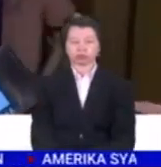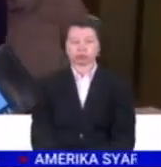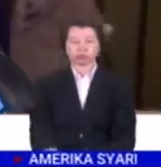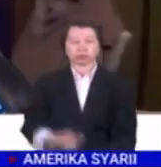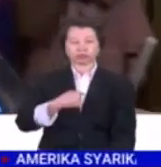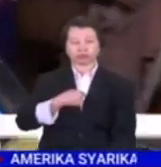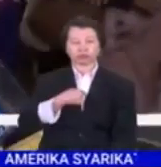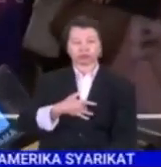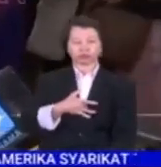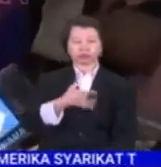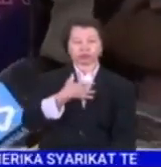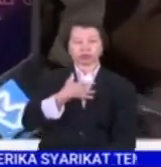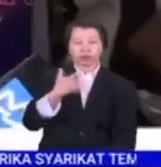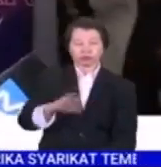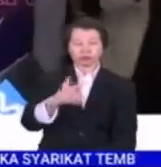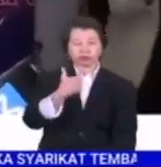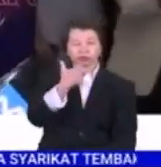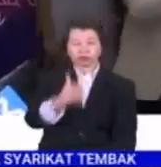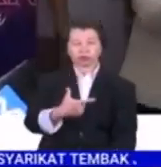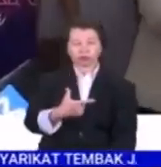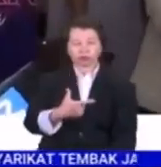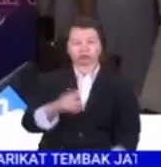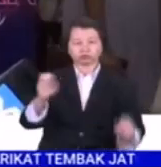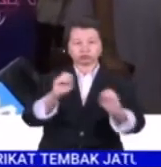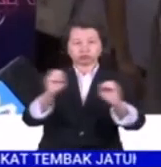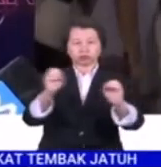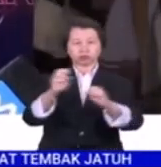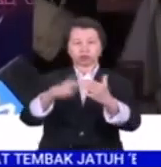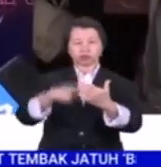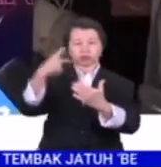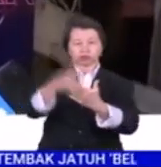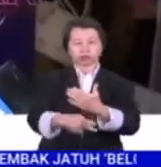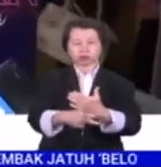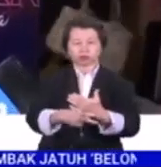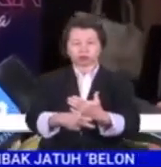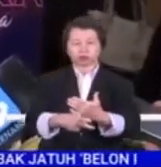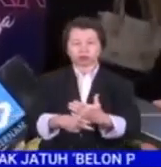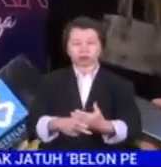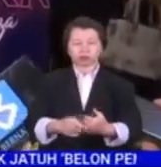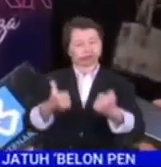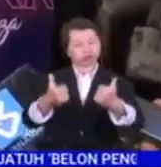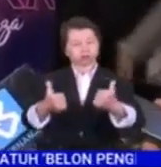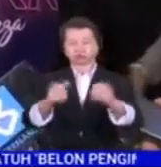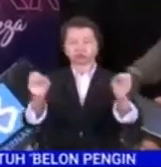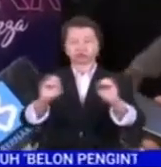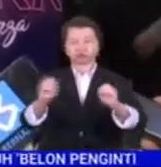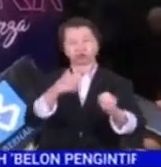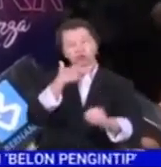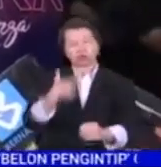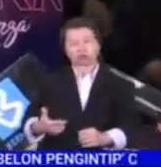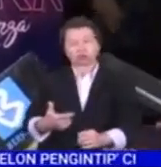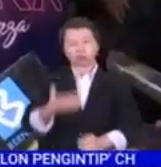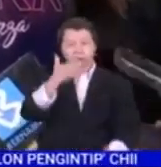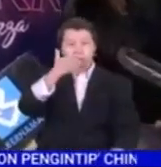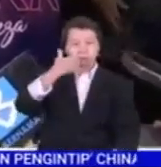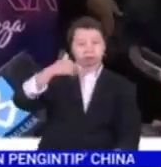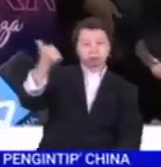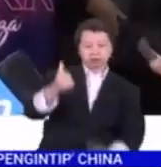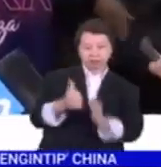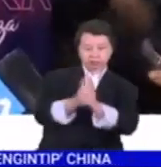Saya rasa dah lama kita tak saksikan program yang mantap, yang cemerlang dengan some of the best